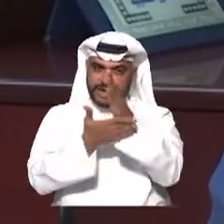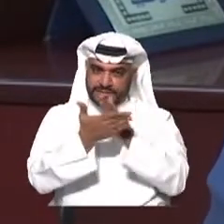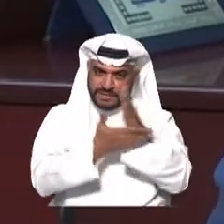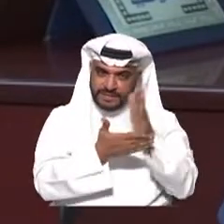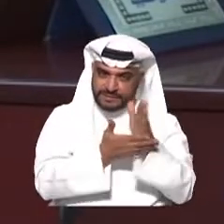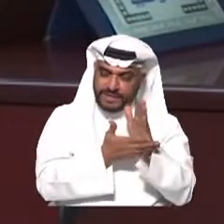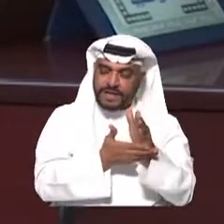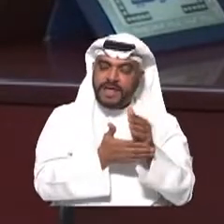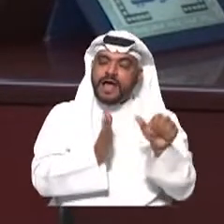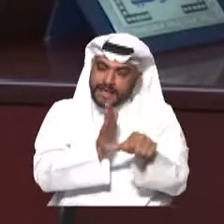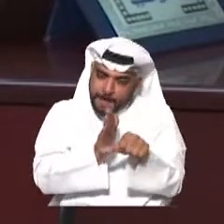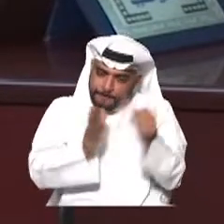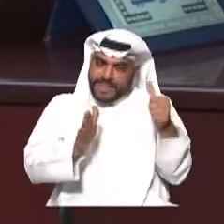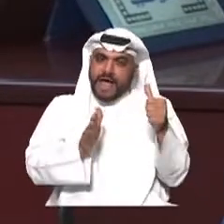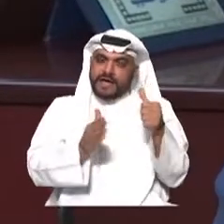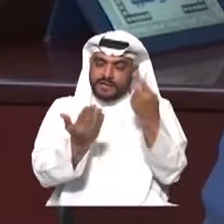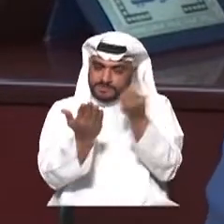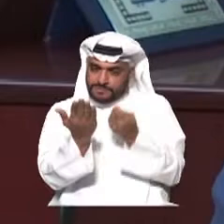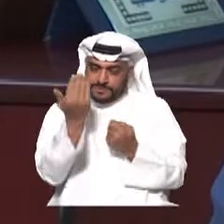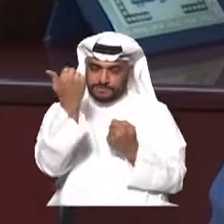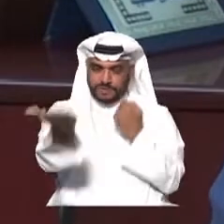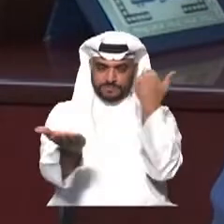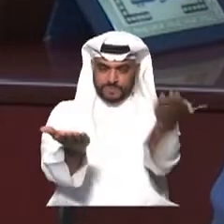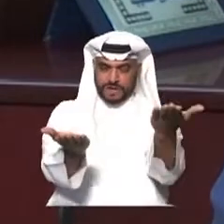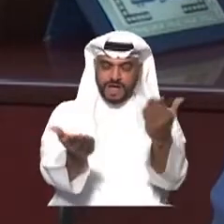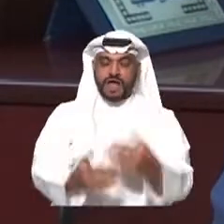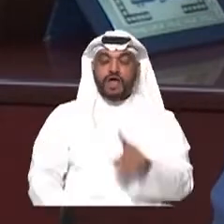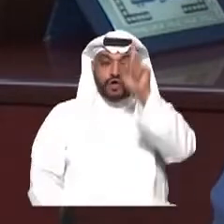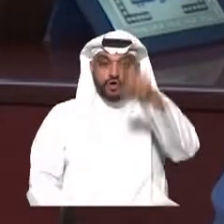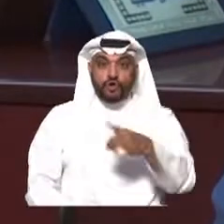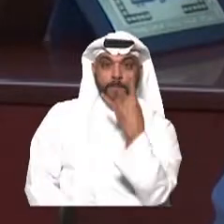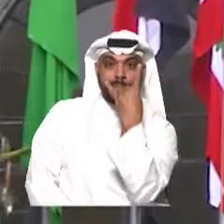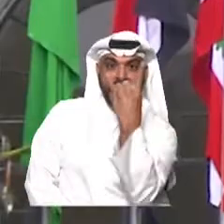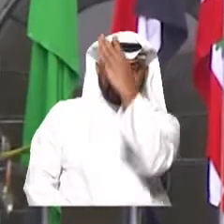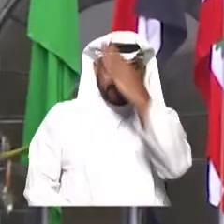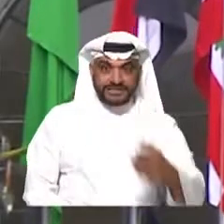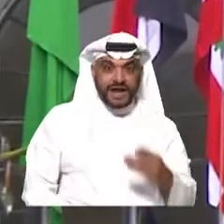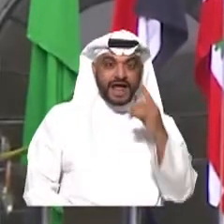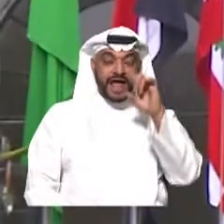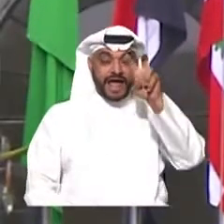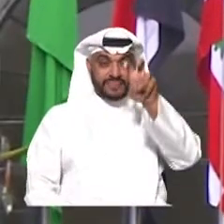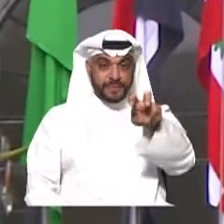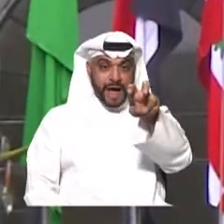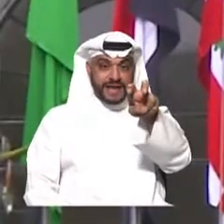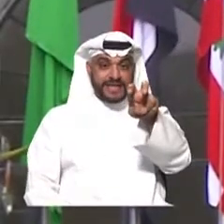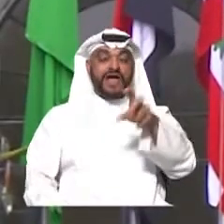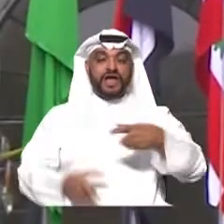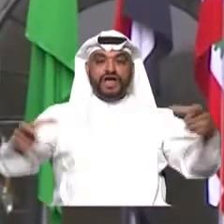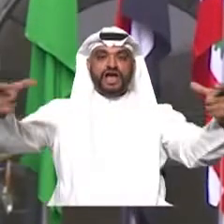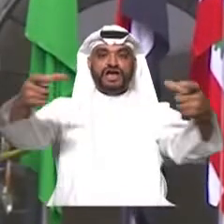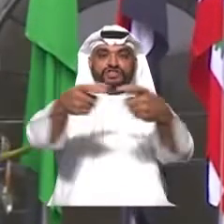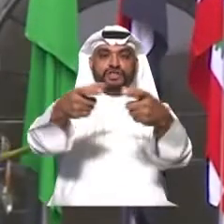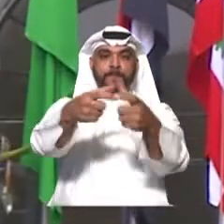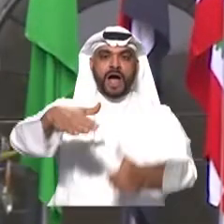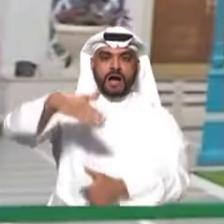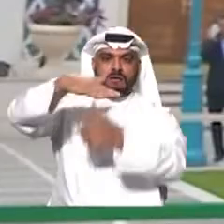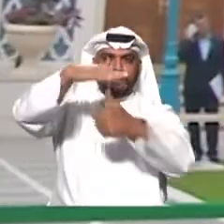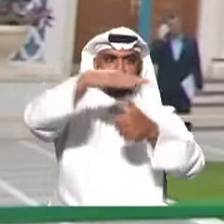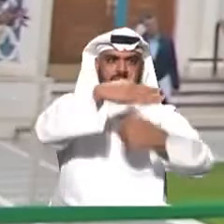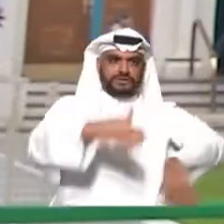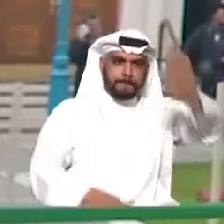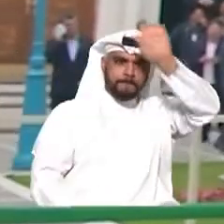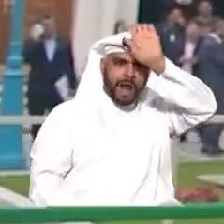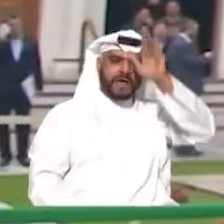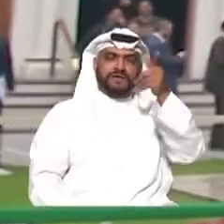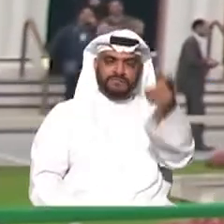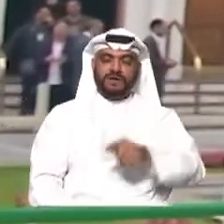تمهيد للقرارات اللي تاني يوم في الملوك والرؤساء. تاني يوم يوم 10 اجتمع الملوك والرؤساء،